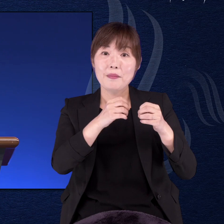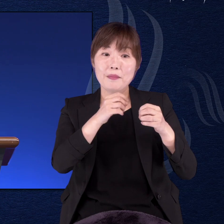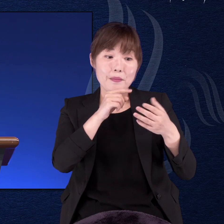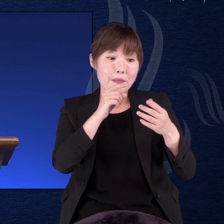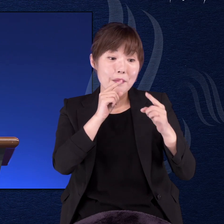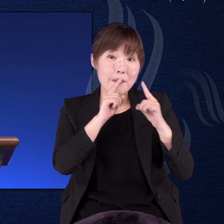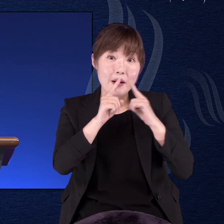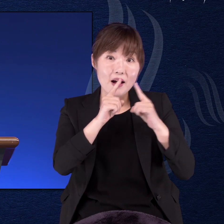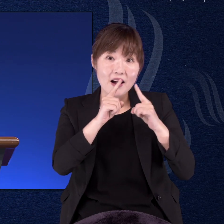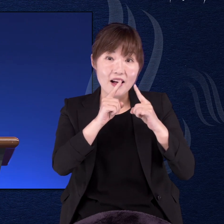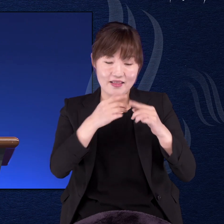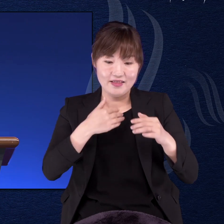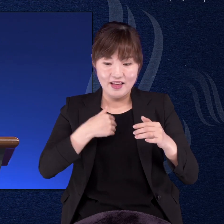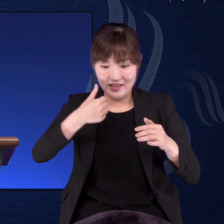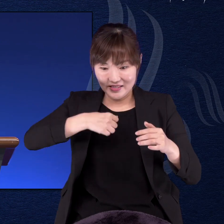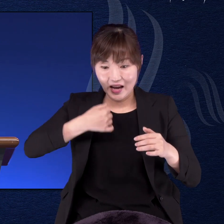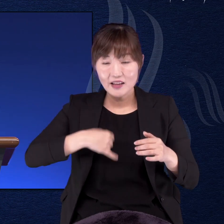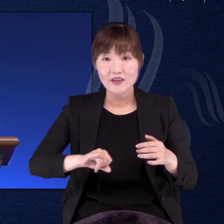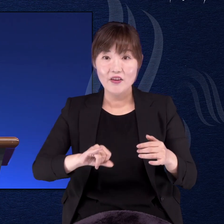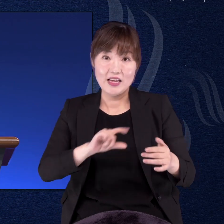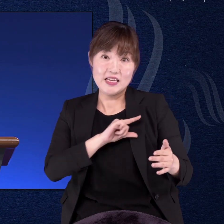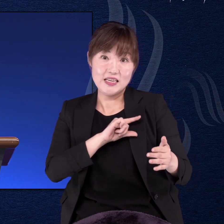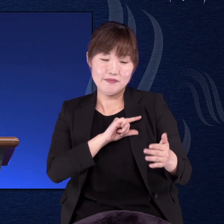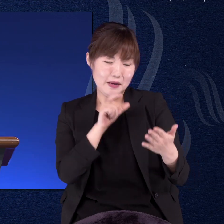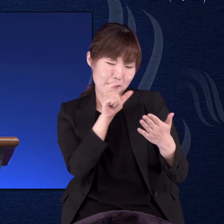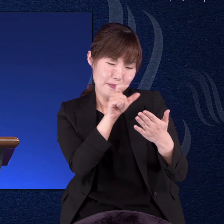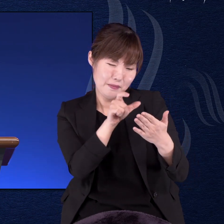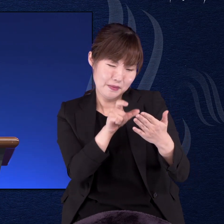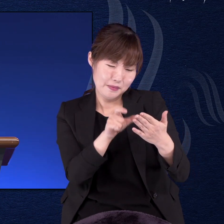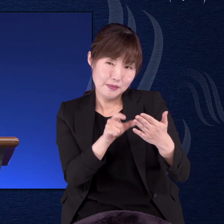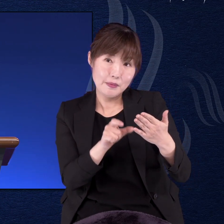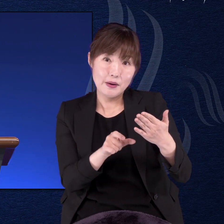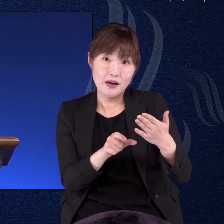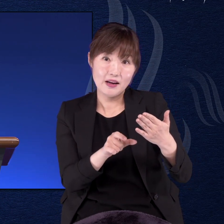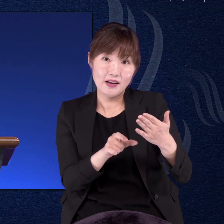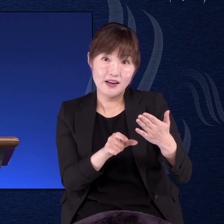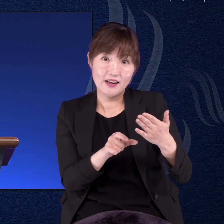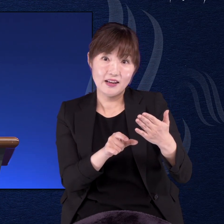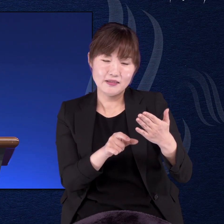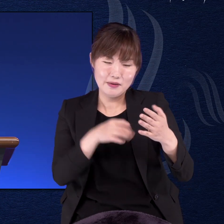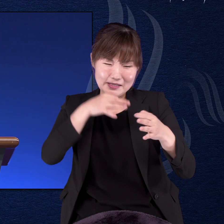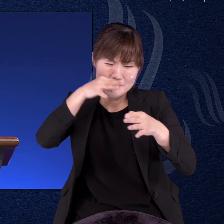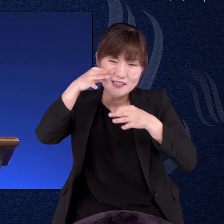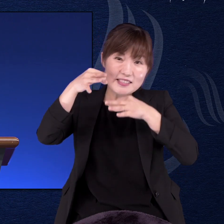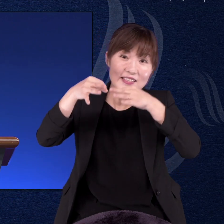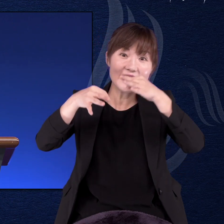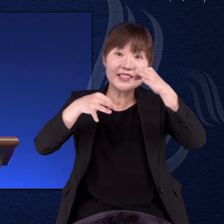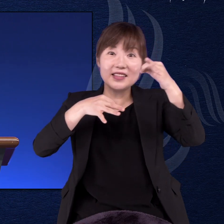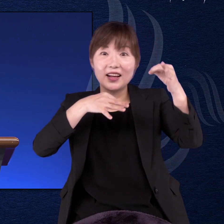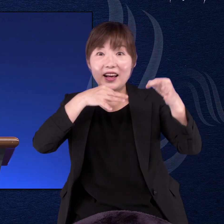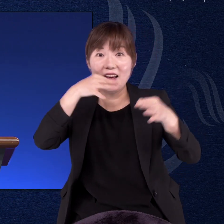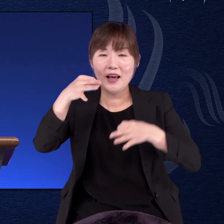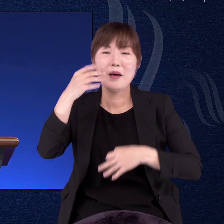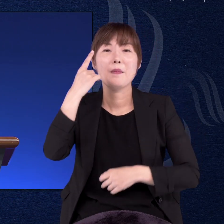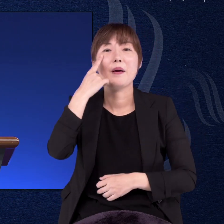내 자녀의 이름을 대입해서 막 목청껏 부르짖으세요.